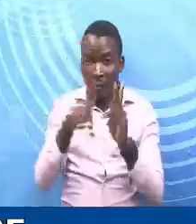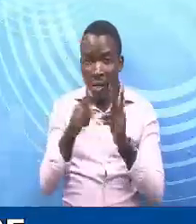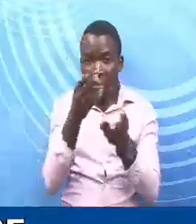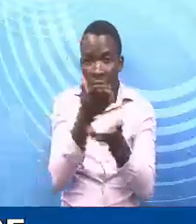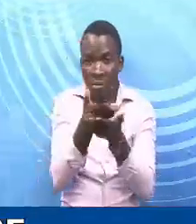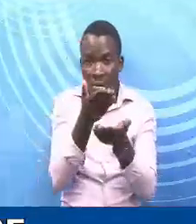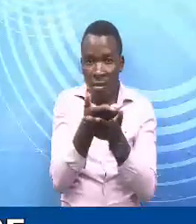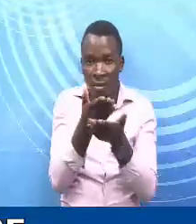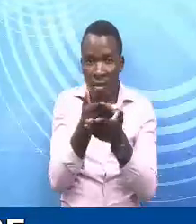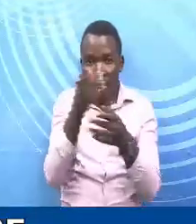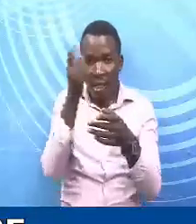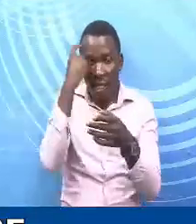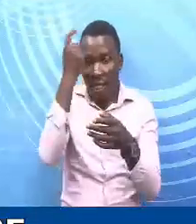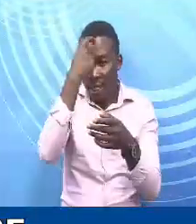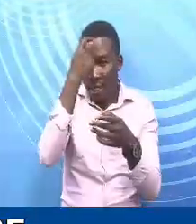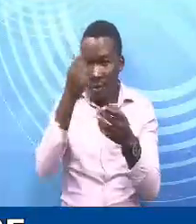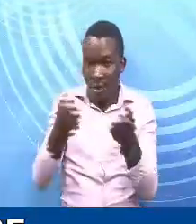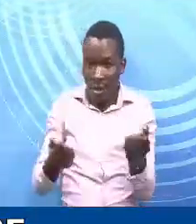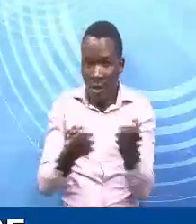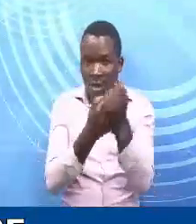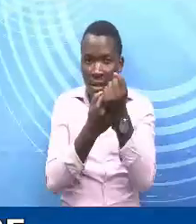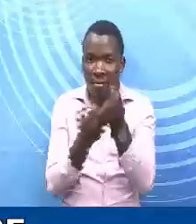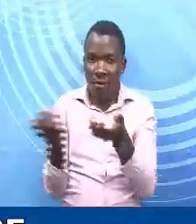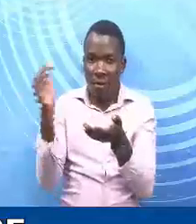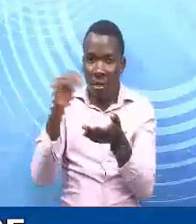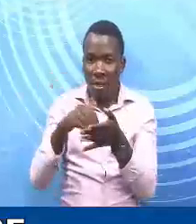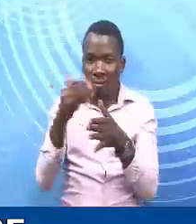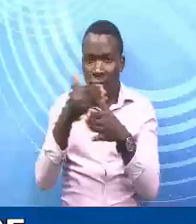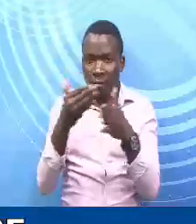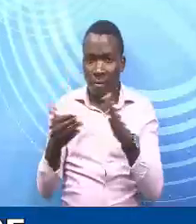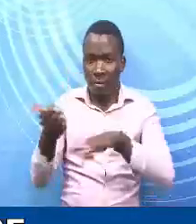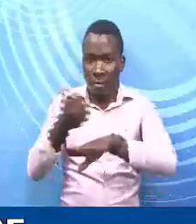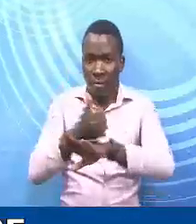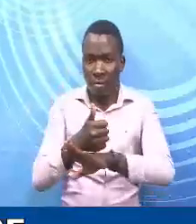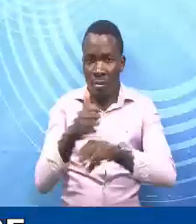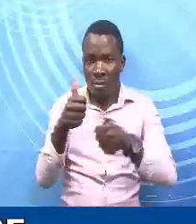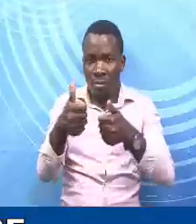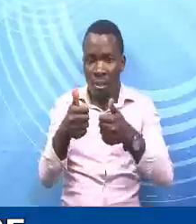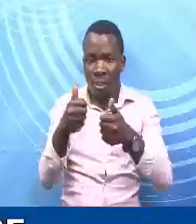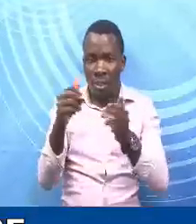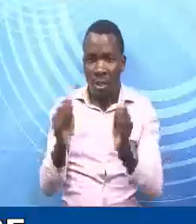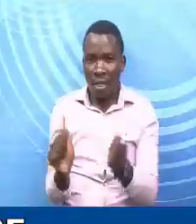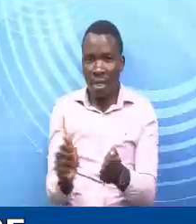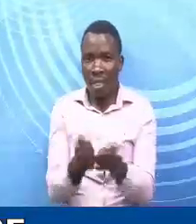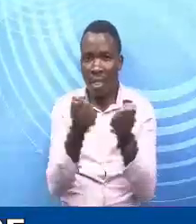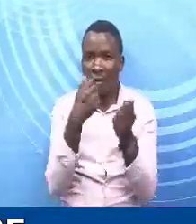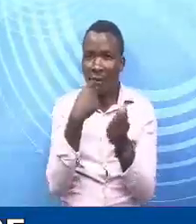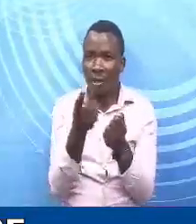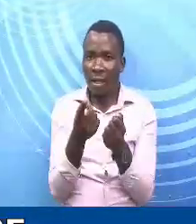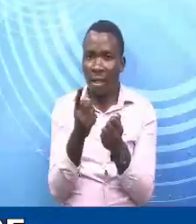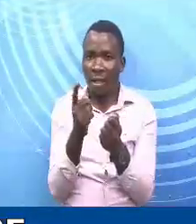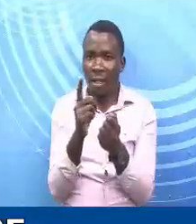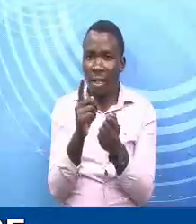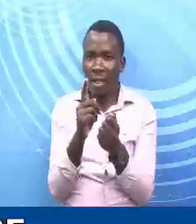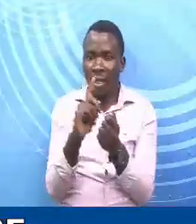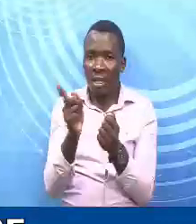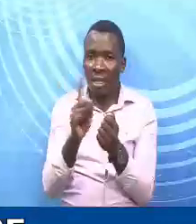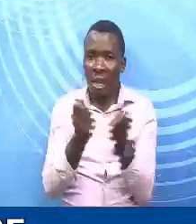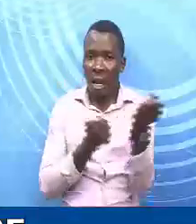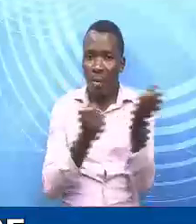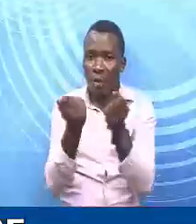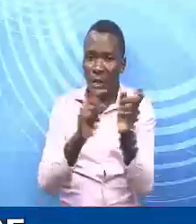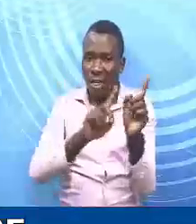bagire icyo bakora kugira ngo cyongere gisubizwe. Izo ingaruka nizo ndi kuvuga kuko ndamudoka iri kuje